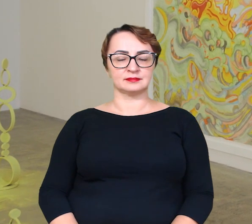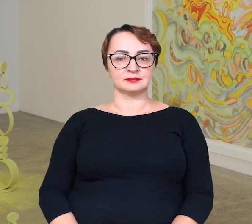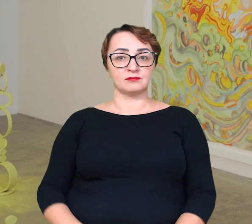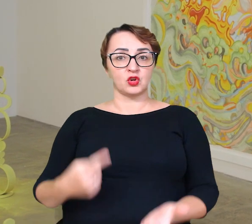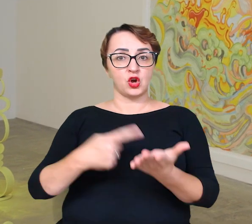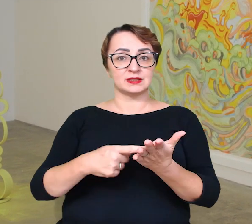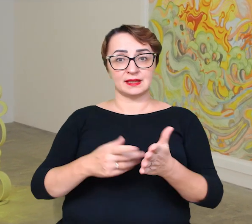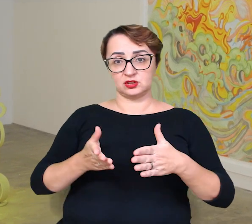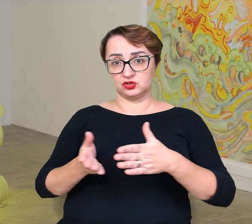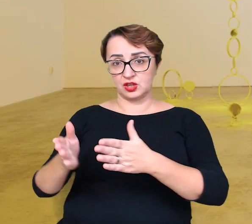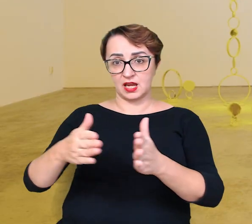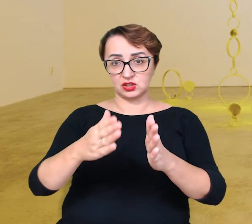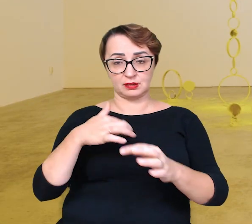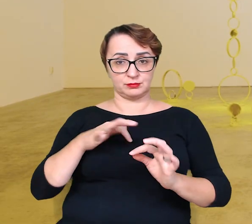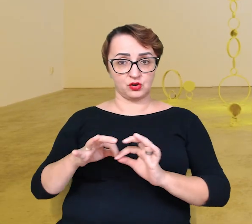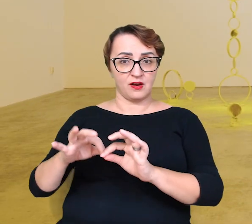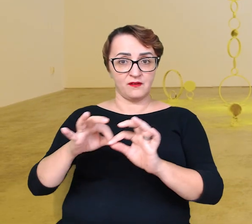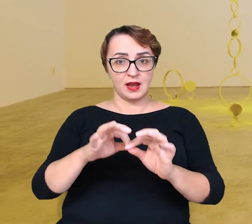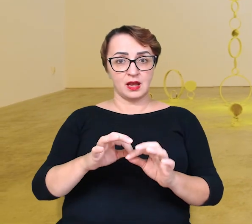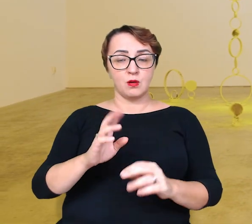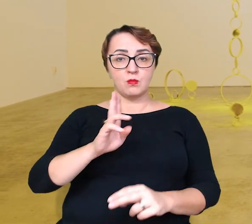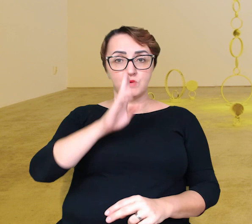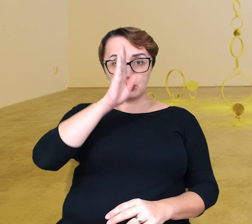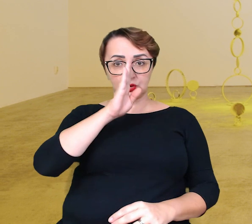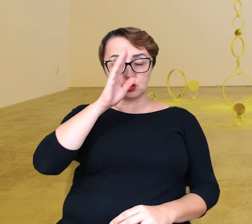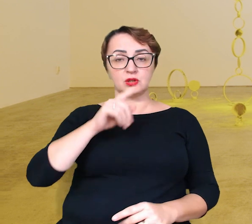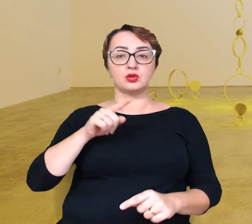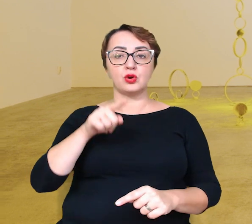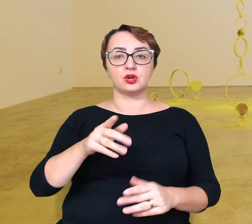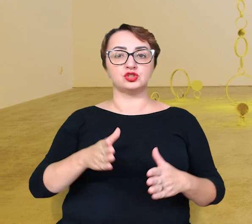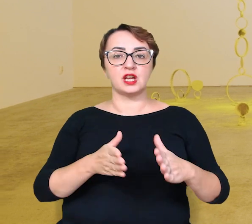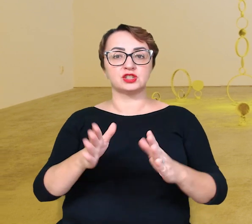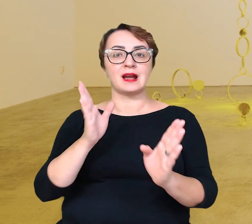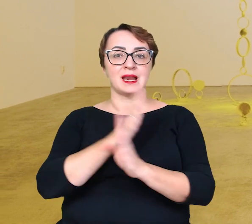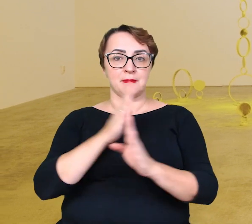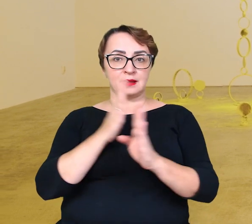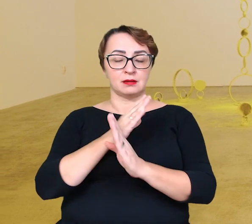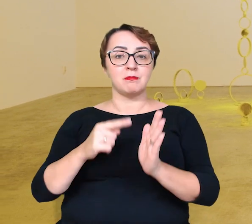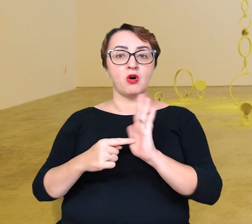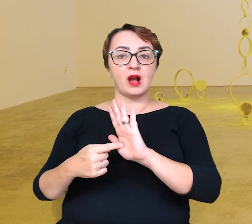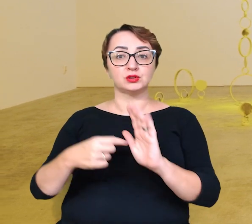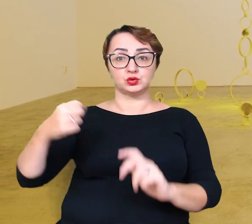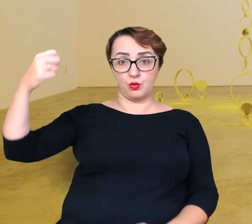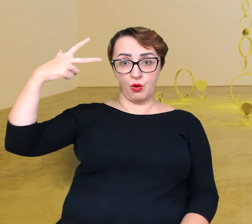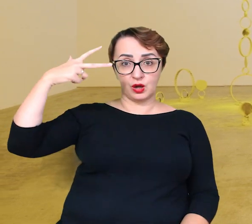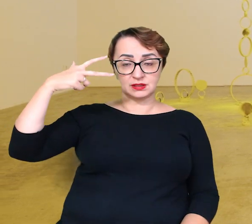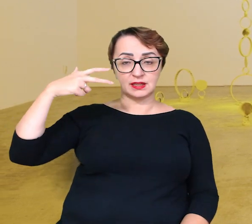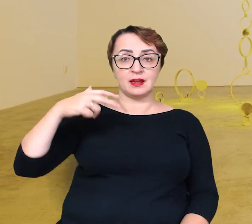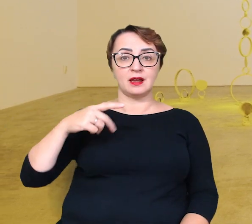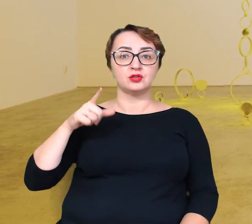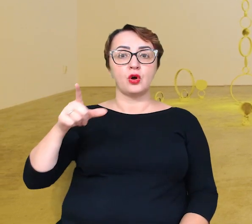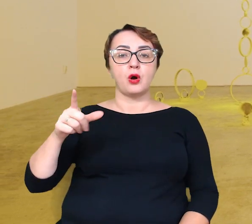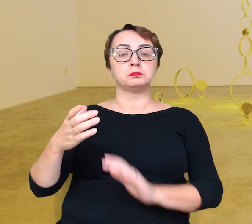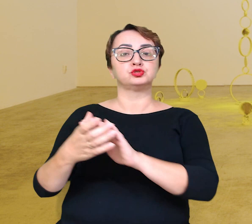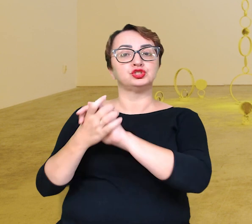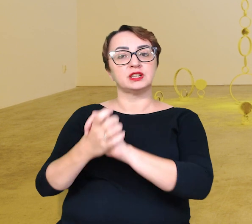Ostatnią ścieżką, którą poruszamy się na północy, jest ścieżka klimatyczna, pokazująca słońce nie w jego wymiarze